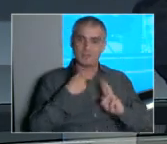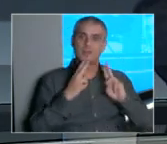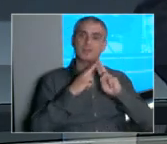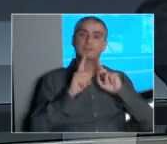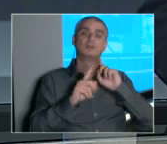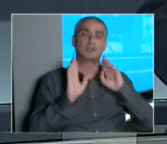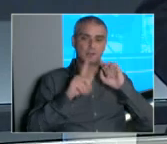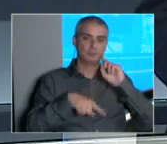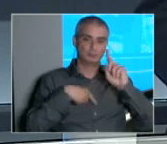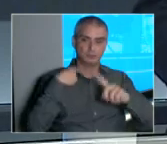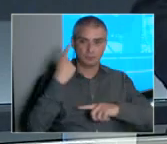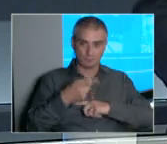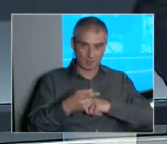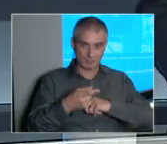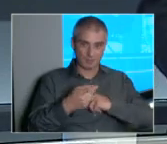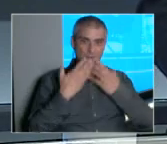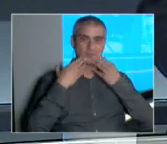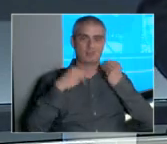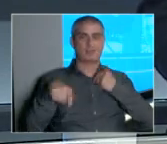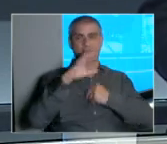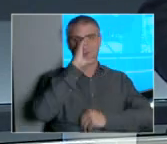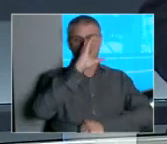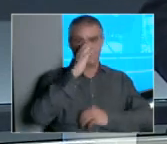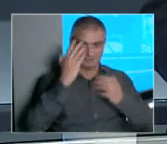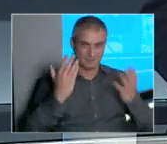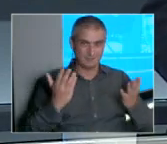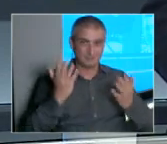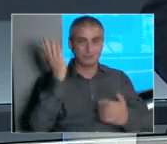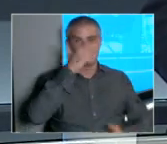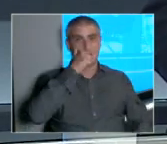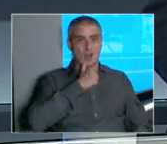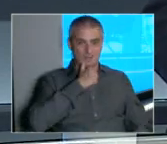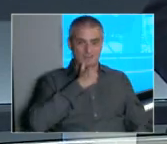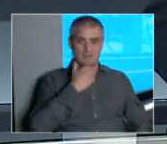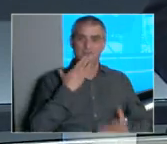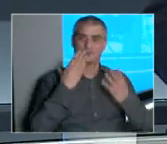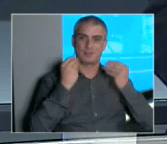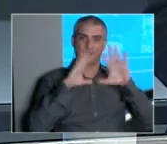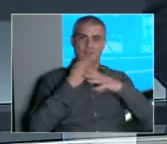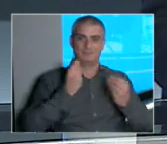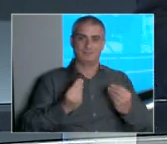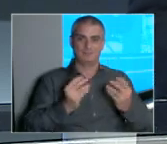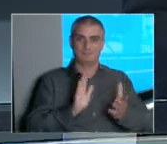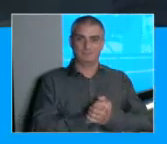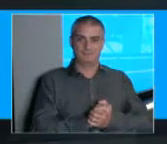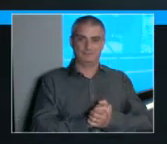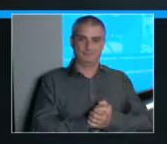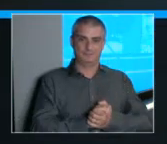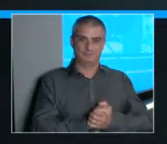ניפגש כאן בשבוע הבא. תודה רבה לכם שהייתם איתנו. שחור לבן, תודה רבה, ערב טוב. תודה לכם.